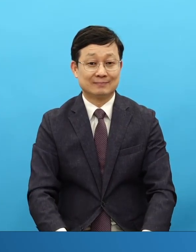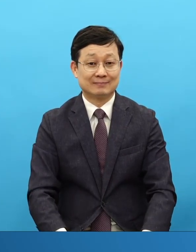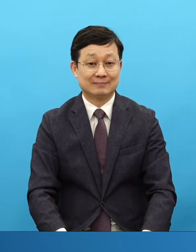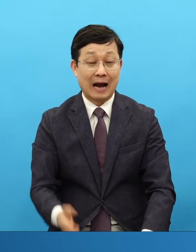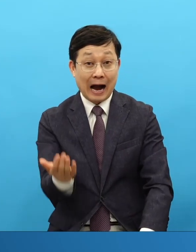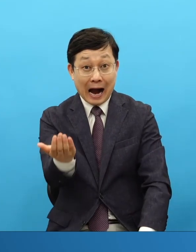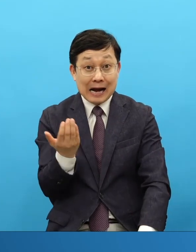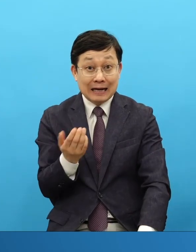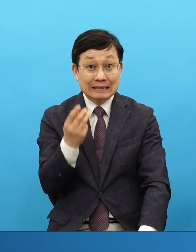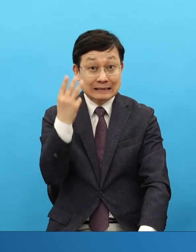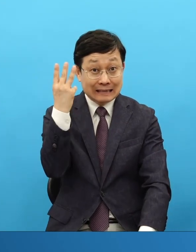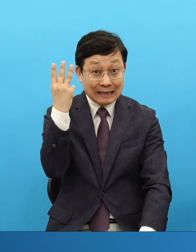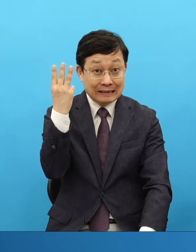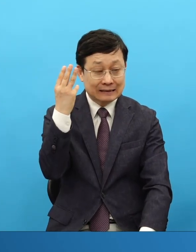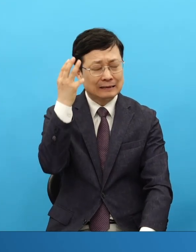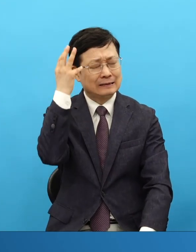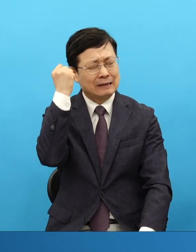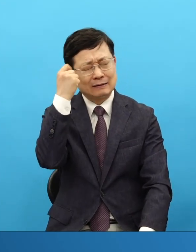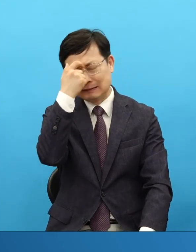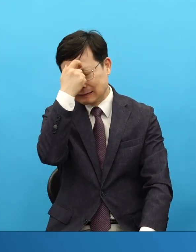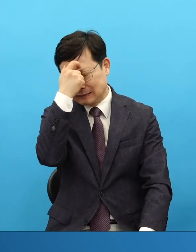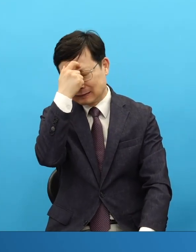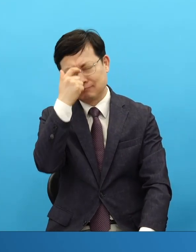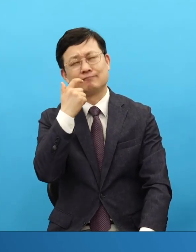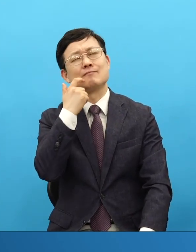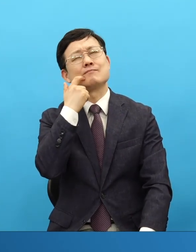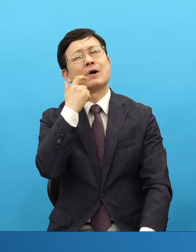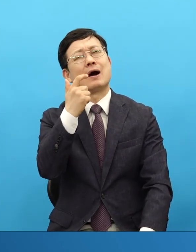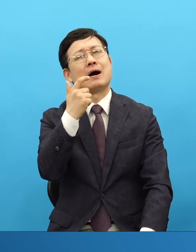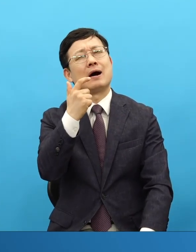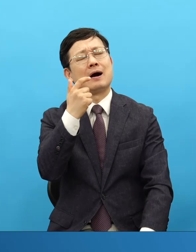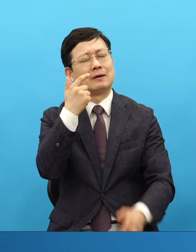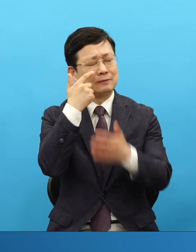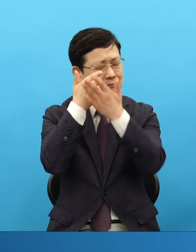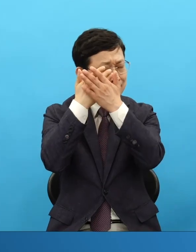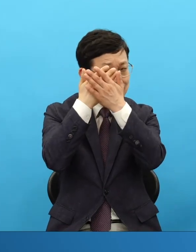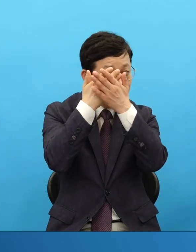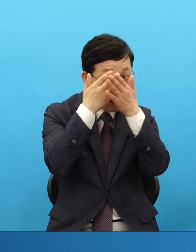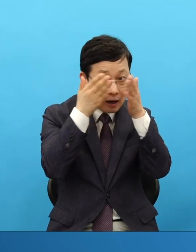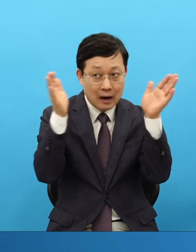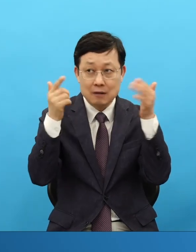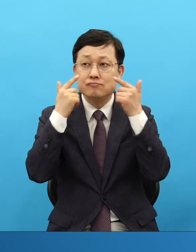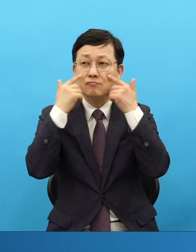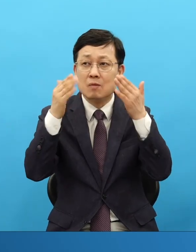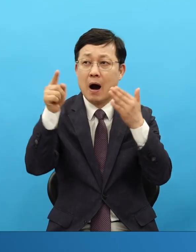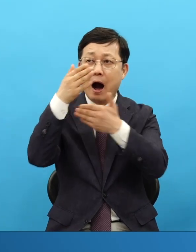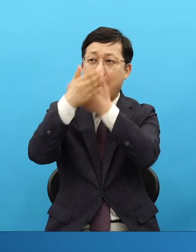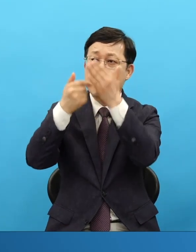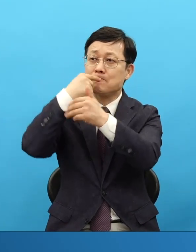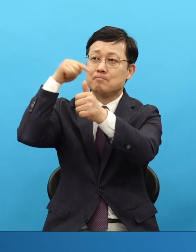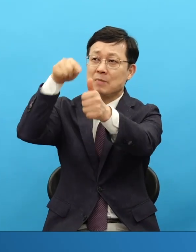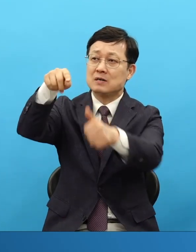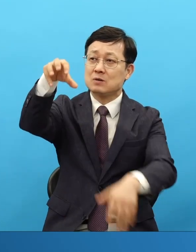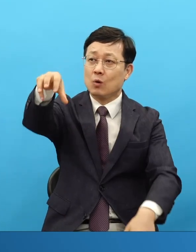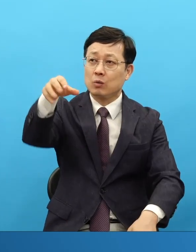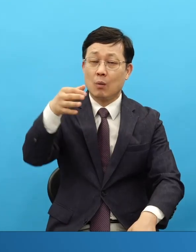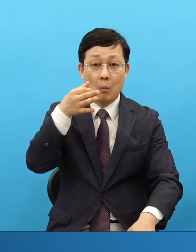지시할 땅이 보입니다. If you do 고리를 this, 감으면 돼요. then you can see the land God shows you. Just go there. 자, 앞으로